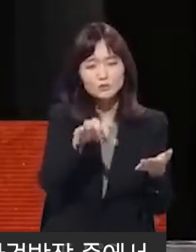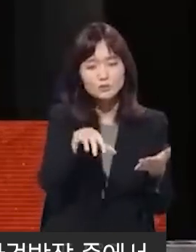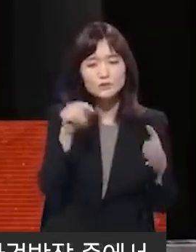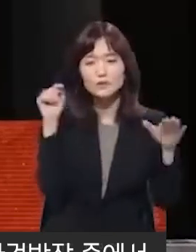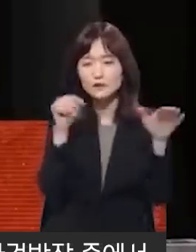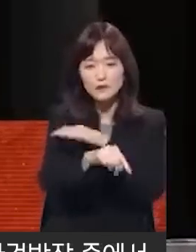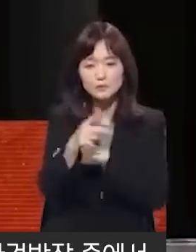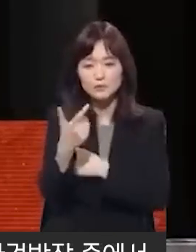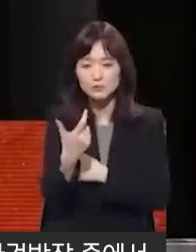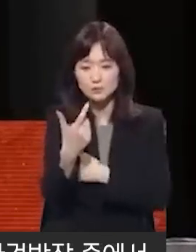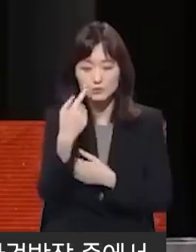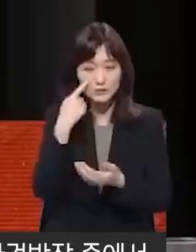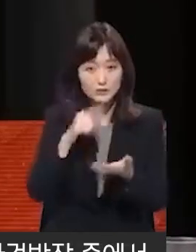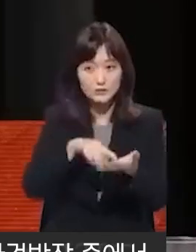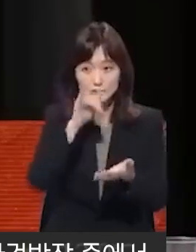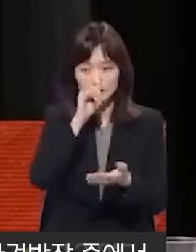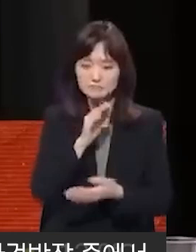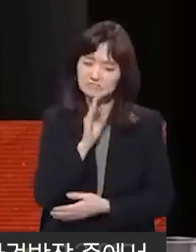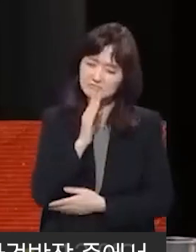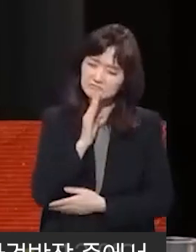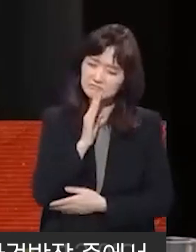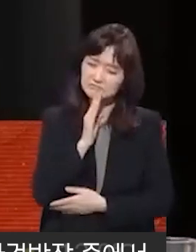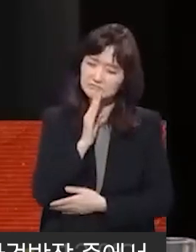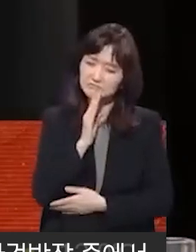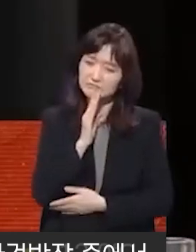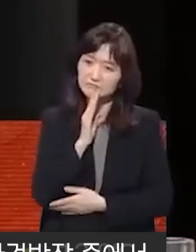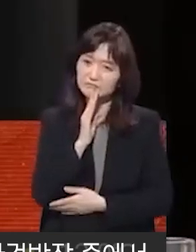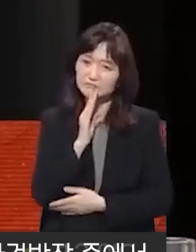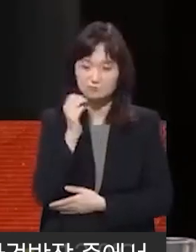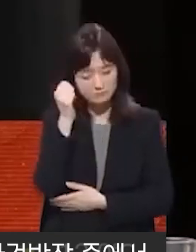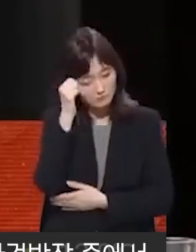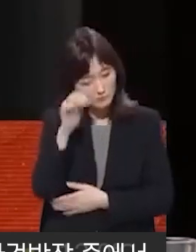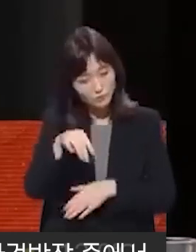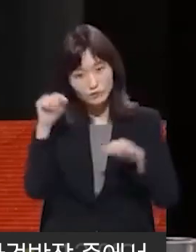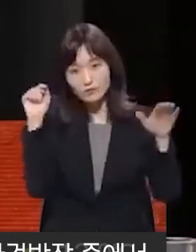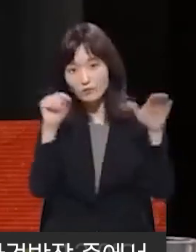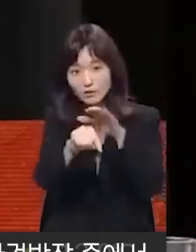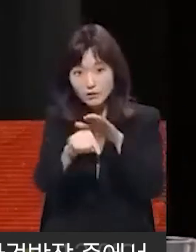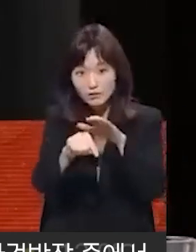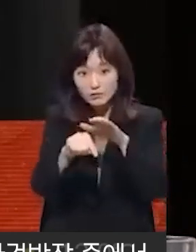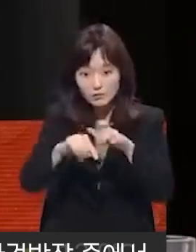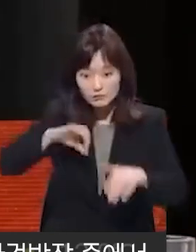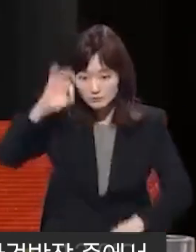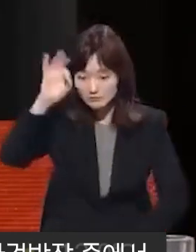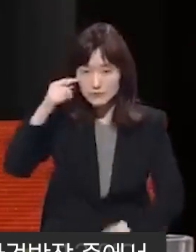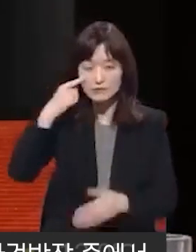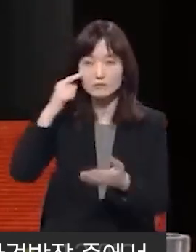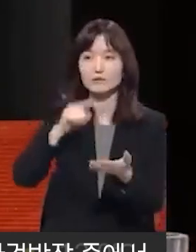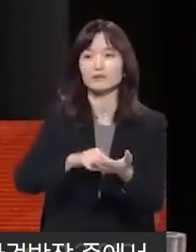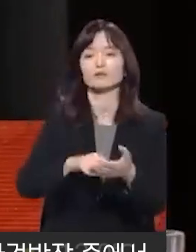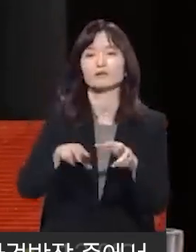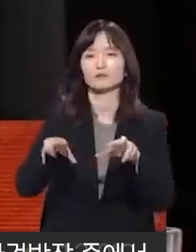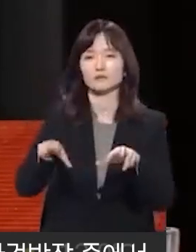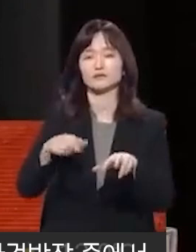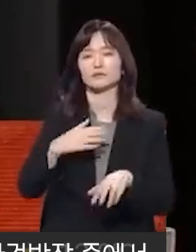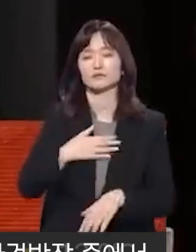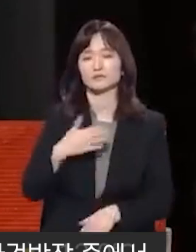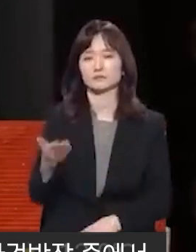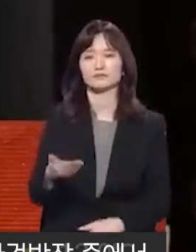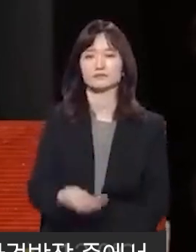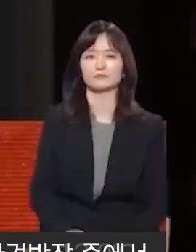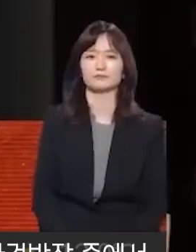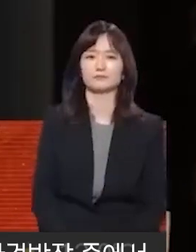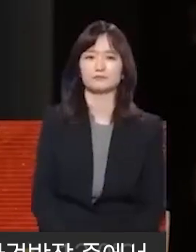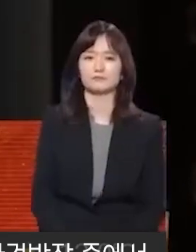반신반의 했겠죠. 경찰도. 근데 가서 봤더니 진짜 찾았어요. 그래서 지금 저희가 이걸 보도해드리고 있는 겁니다.